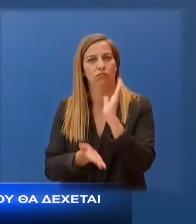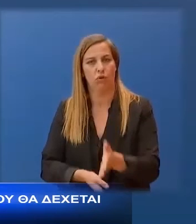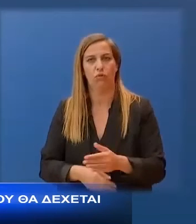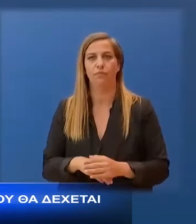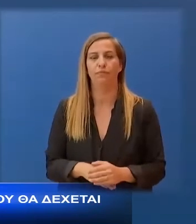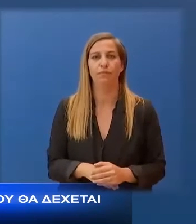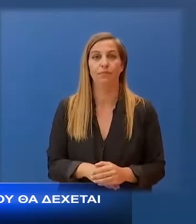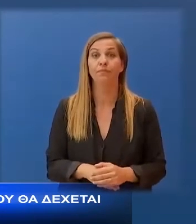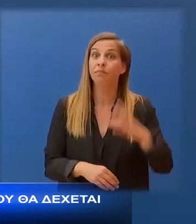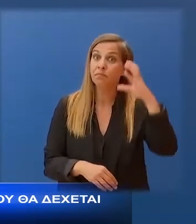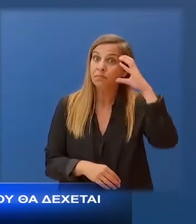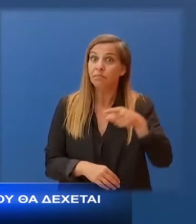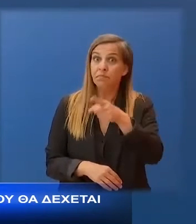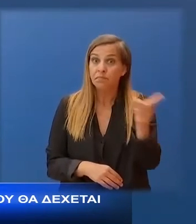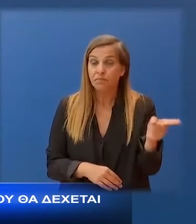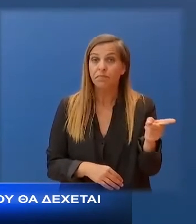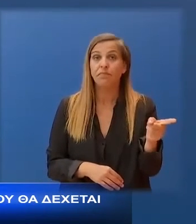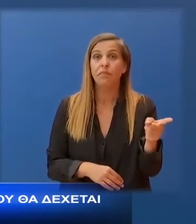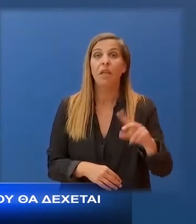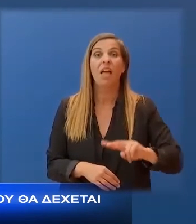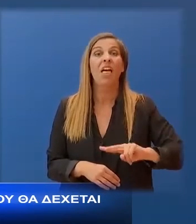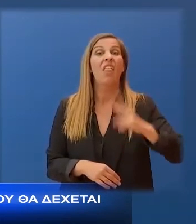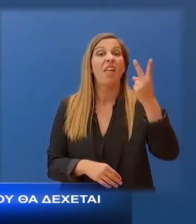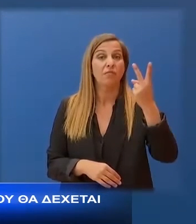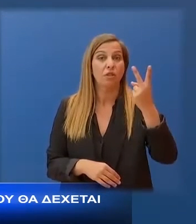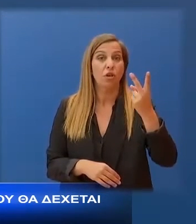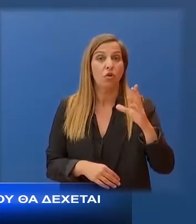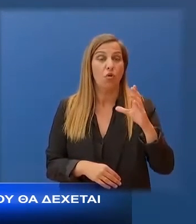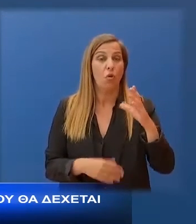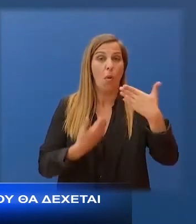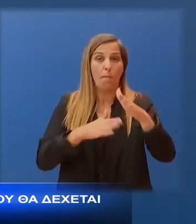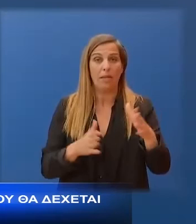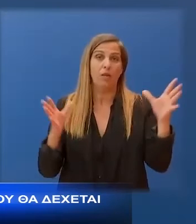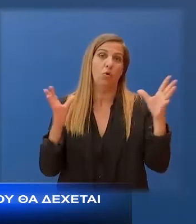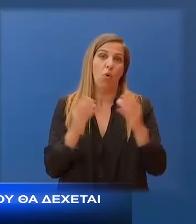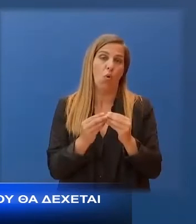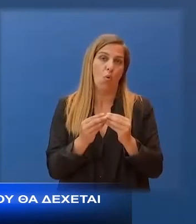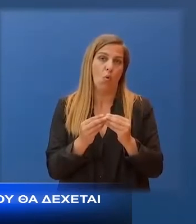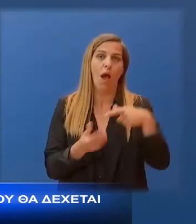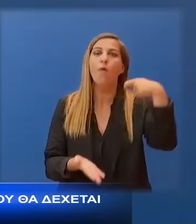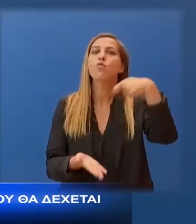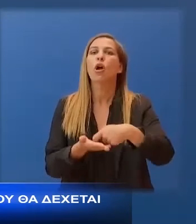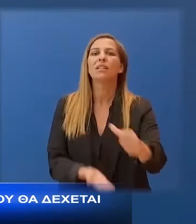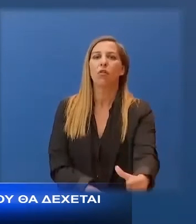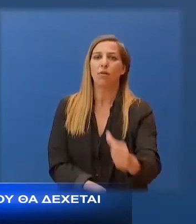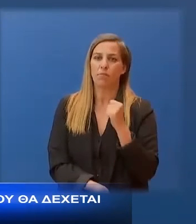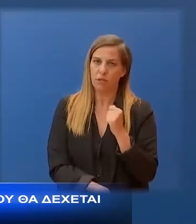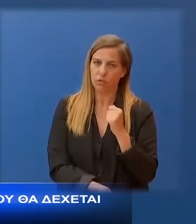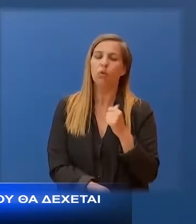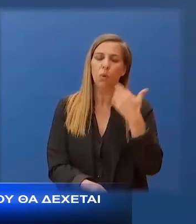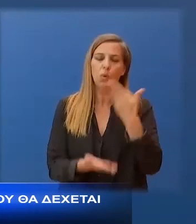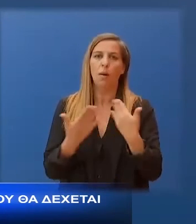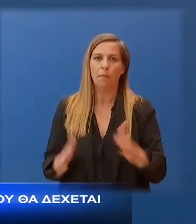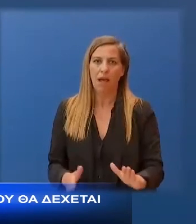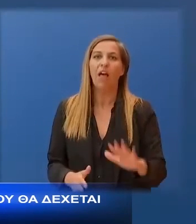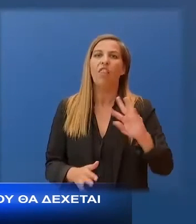Υπενθυμίζεται ακόμη ότι ολοκληρώθηκαν οι πληρωμές του δεύτερου κύκλου της επιστρεπτέας προκαταβολής και θα ακολουθήσει και τρίτος κύκλος ύψους λίγο